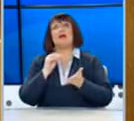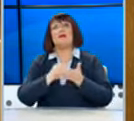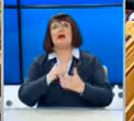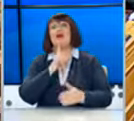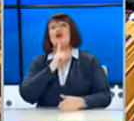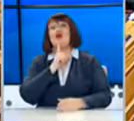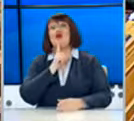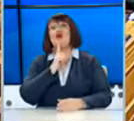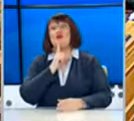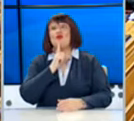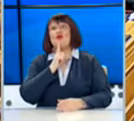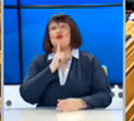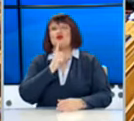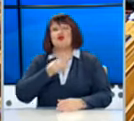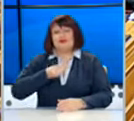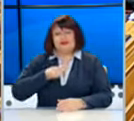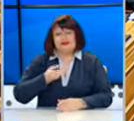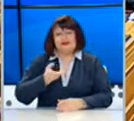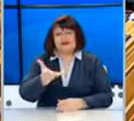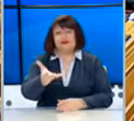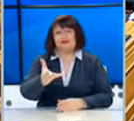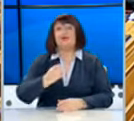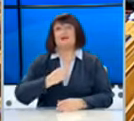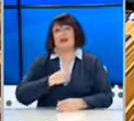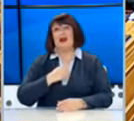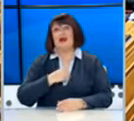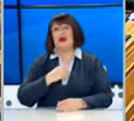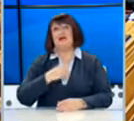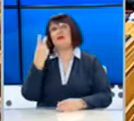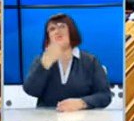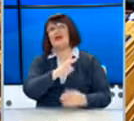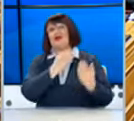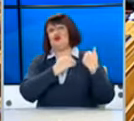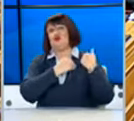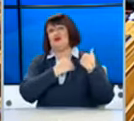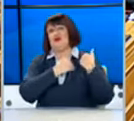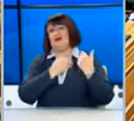τα οποία πολλαπλασιάζονται. Πολύ λυπάμαι που θα το πω με δική σας ευθύνη.